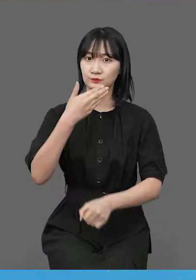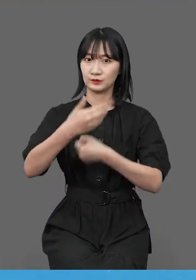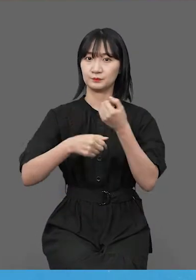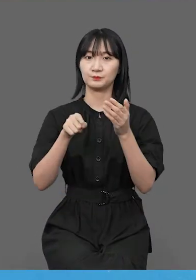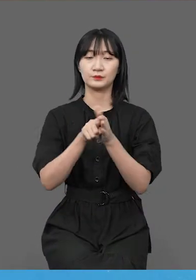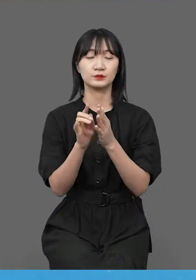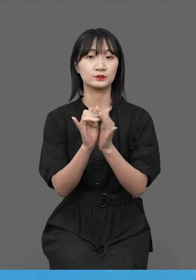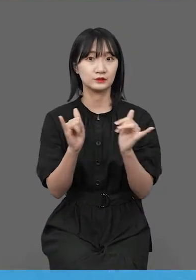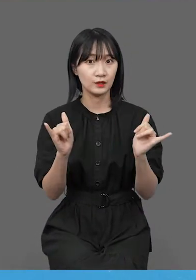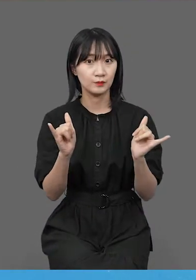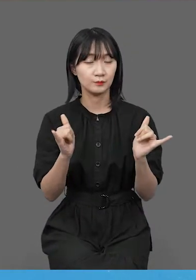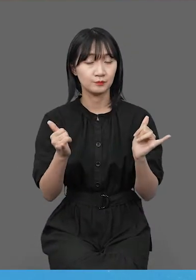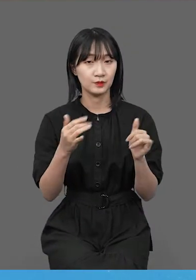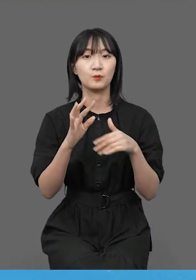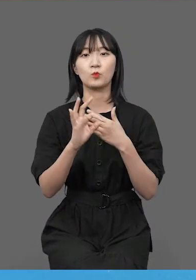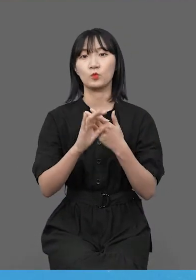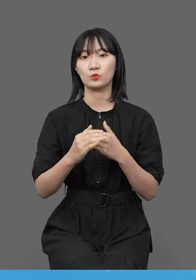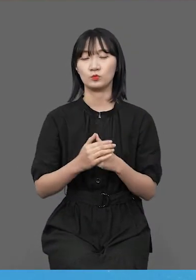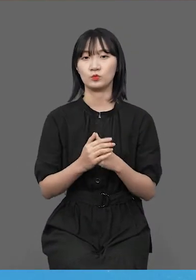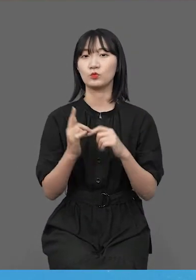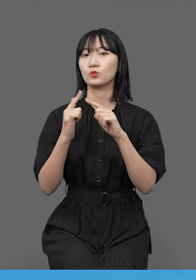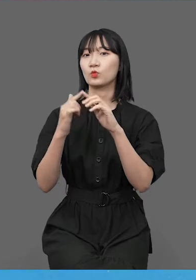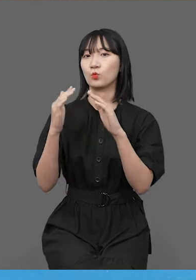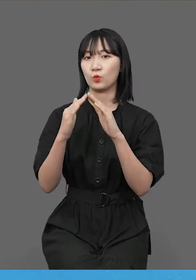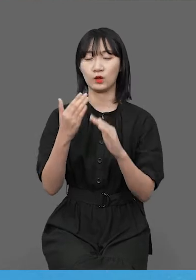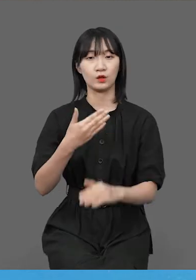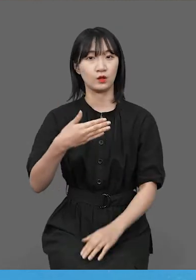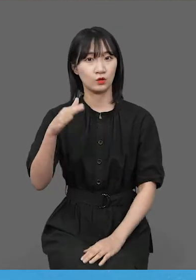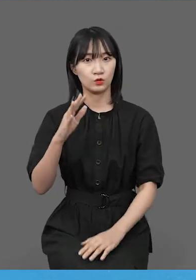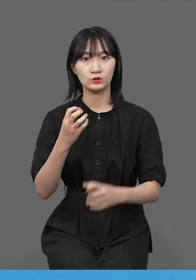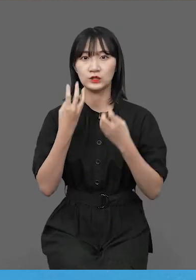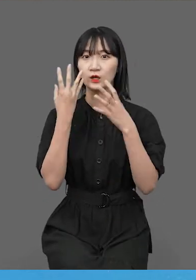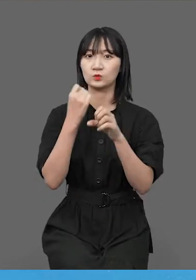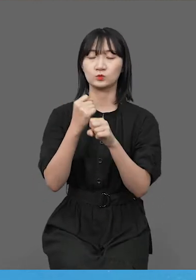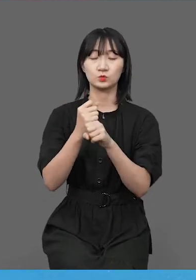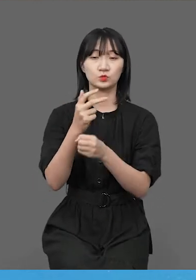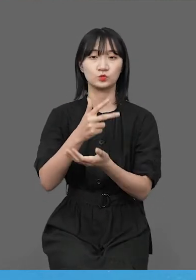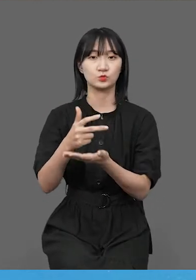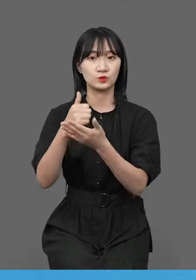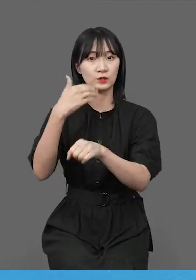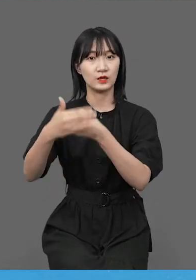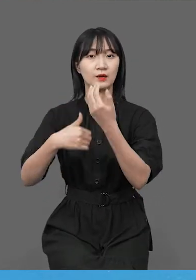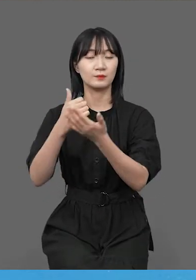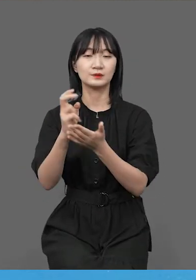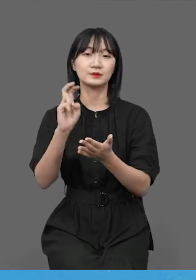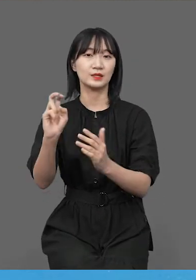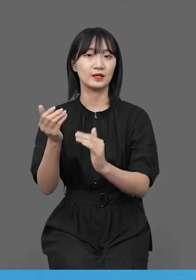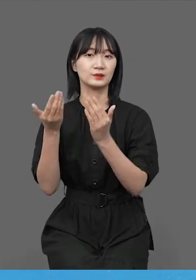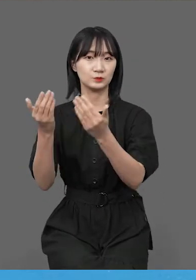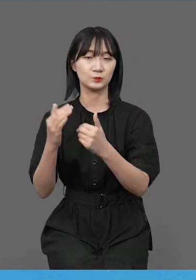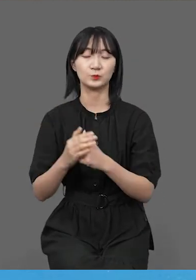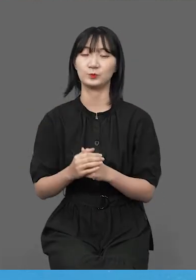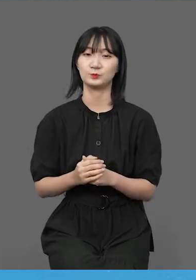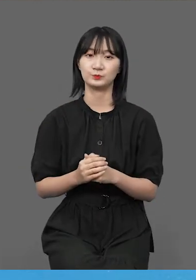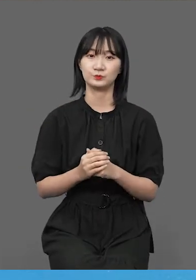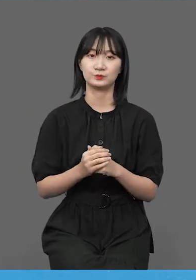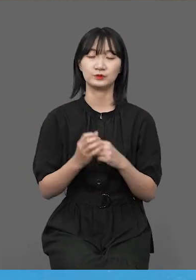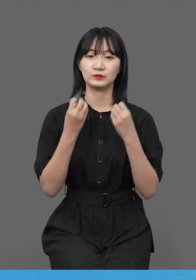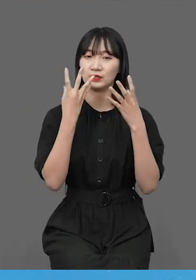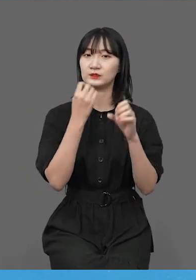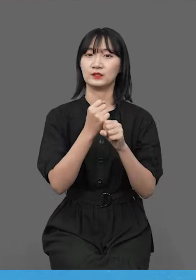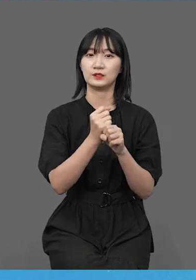크리스찬이신 분이시라면 교회 가서는 창조주 하나님을 찬양하고 또